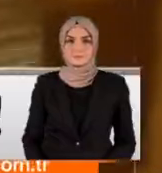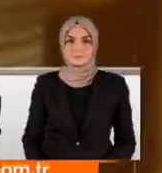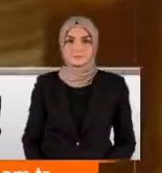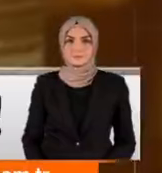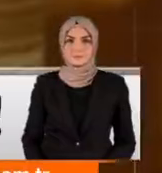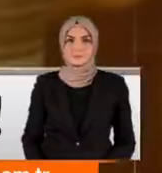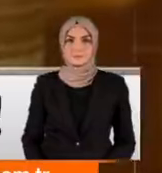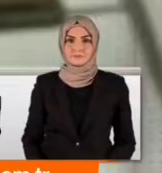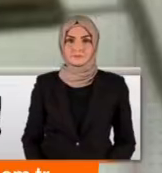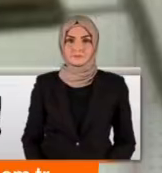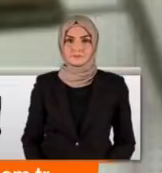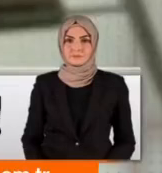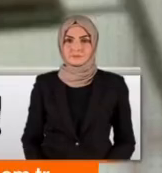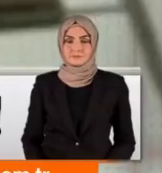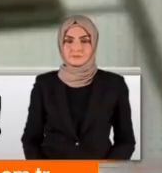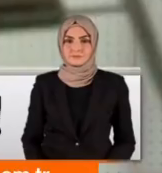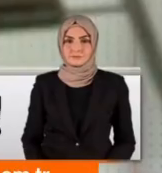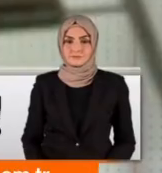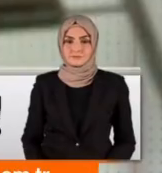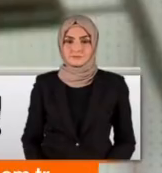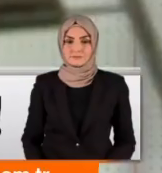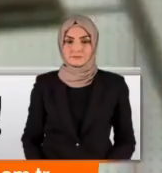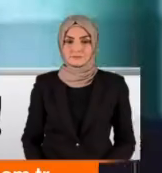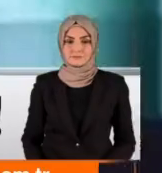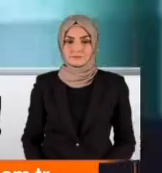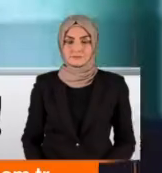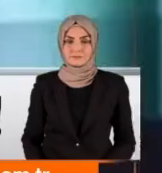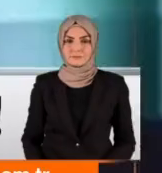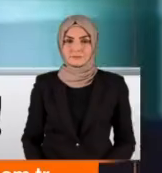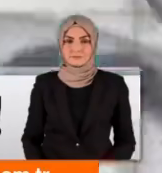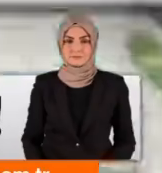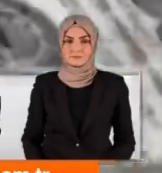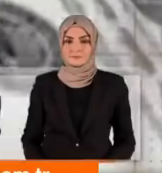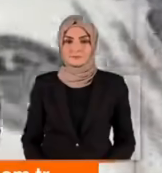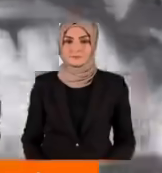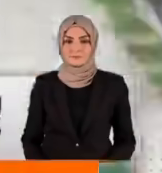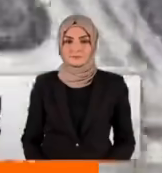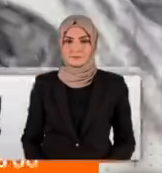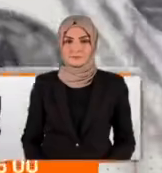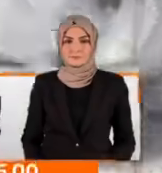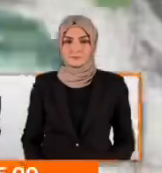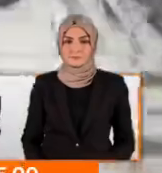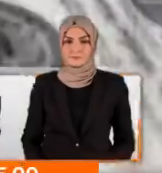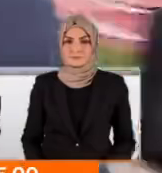gözünüzdeki milyar dolar nedir ve nerede bir şey söylersen bizim soruyu kimmiş olurum